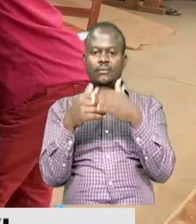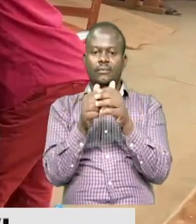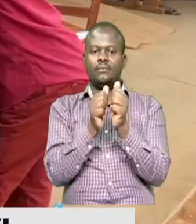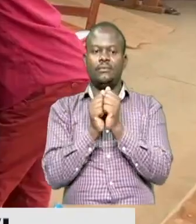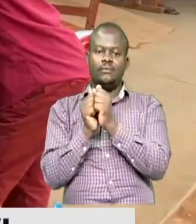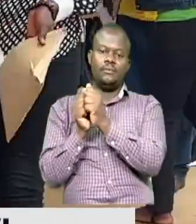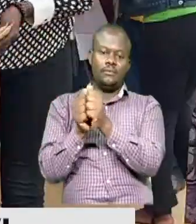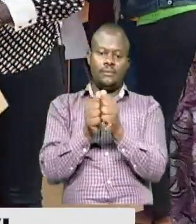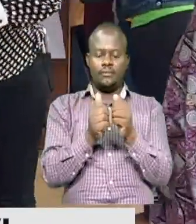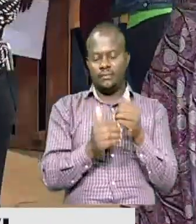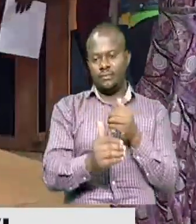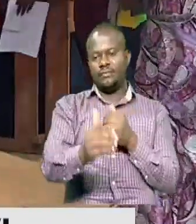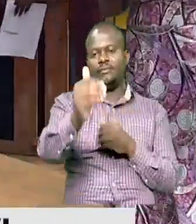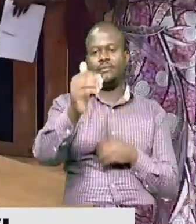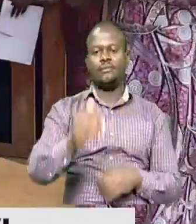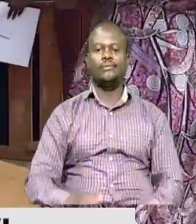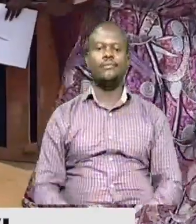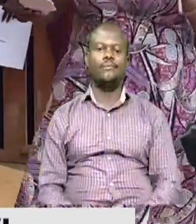manda